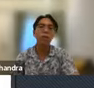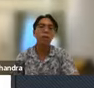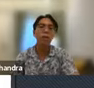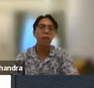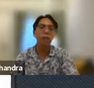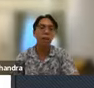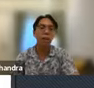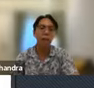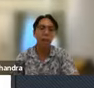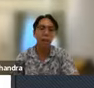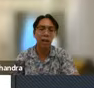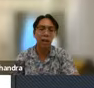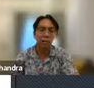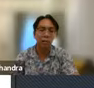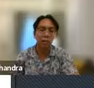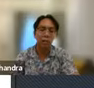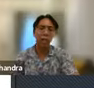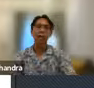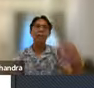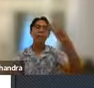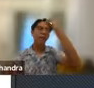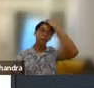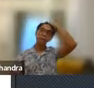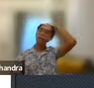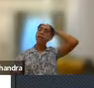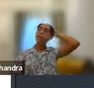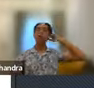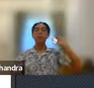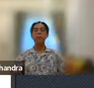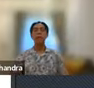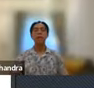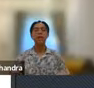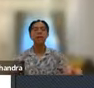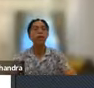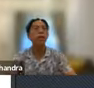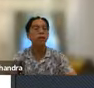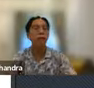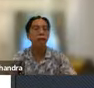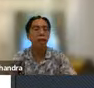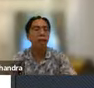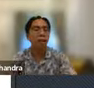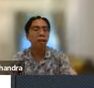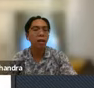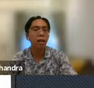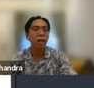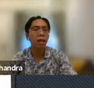itu mengikuti iklim aja. Kebanyakan iklim di Indonesia kan tropis. Jadi next aja